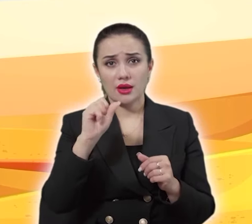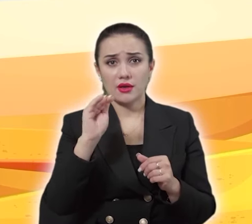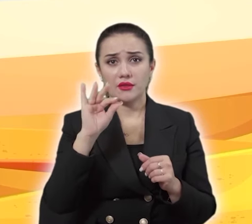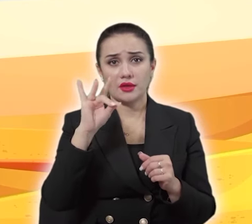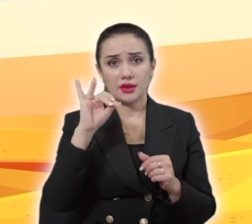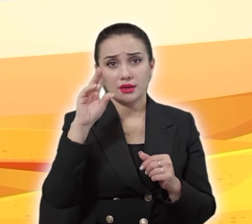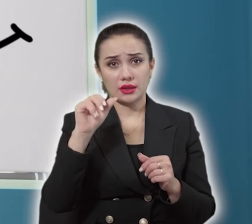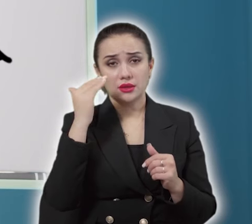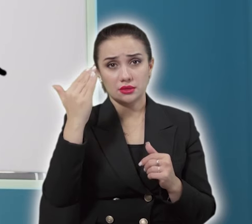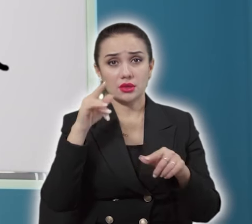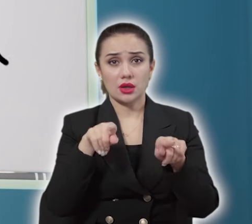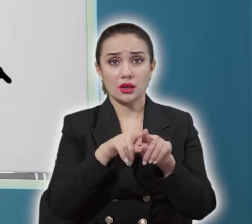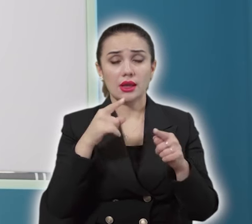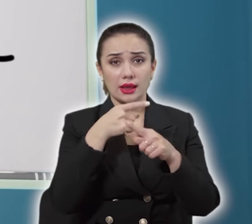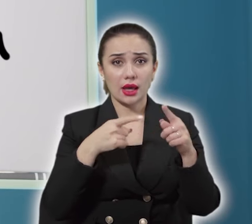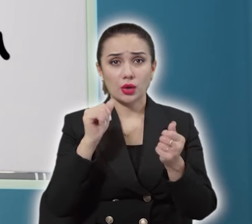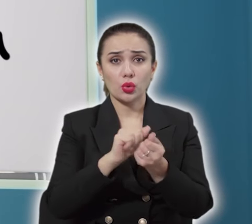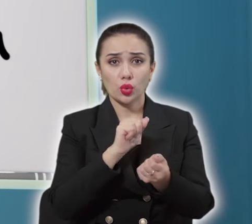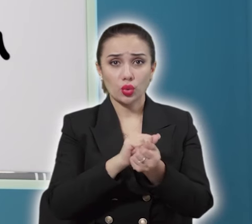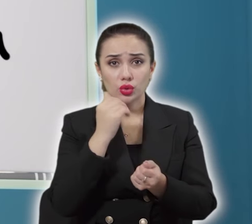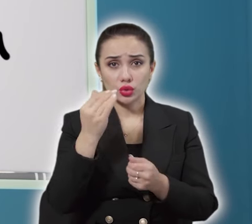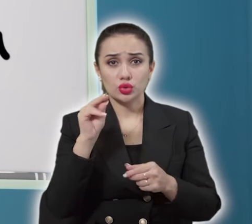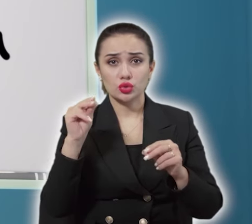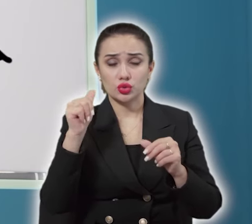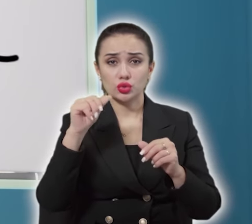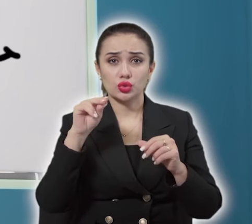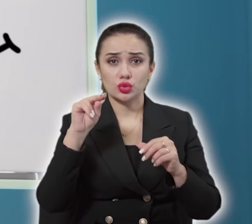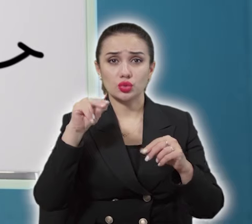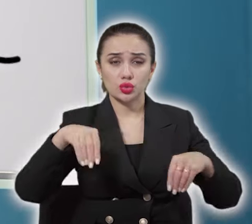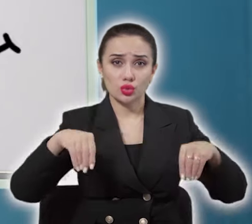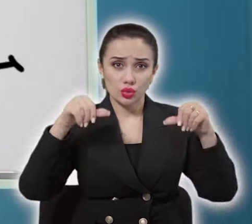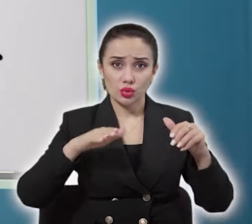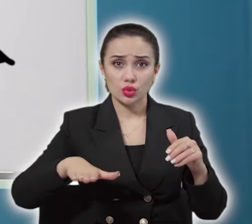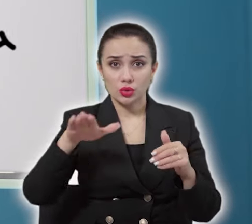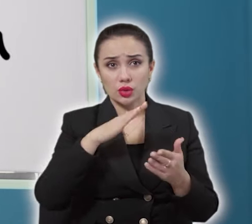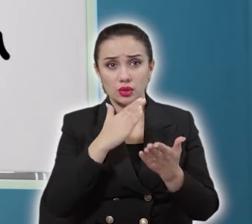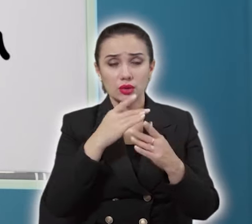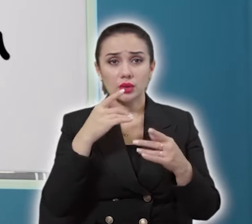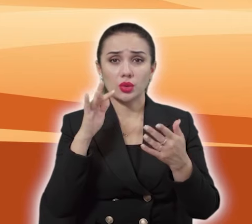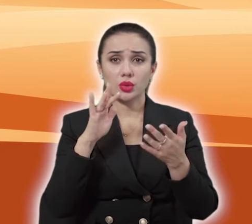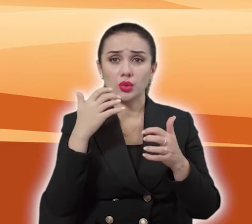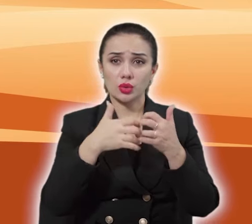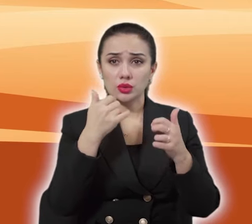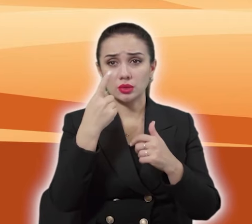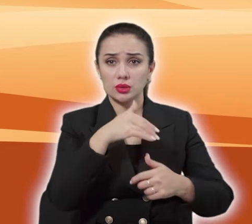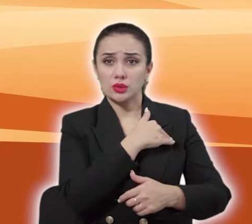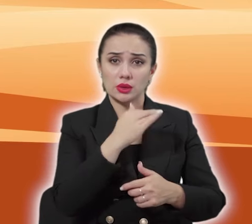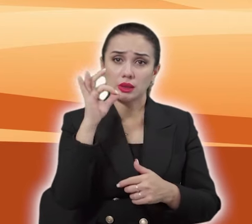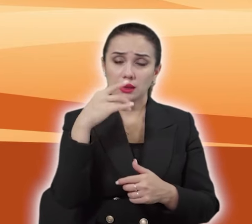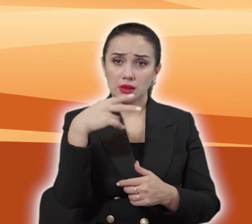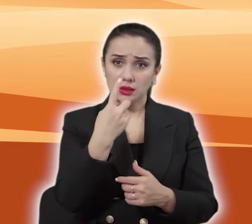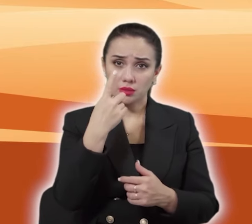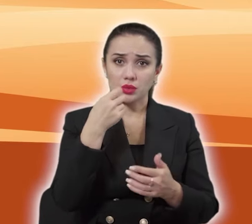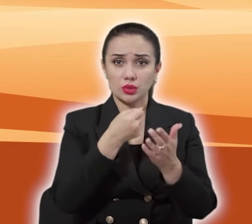biroz salqinroq ekan. Bu yarim quruq cho'l. Bu o'rtacha quruq cho'lning bir turi. Kun davomida